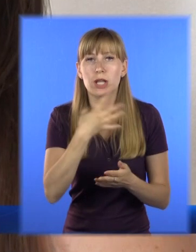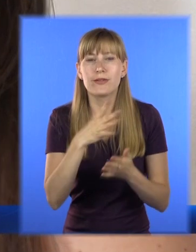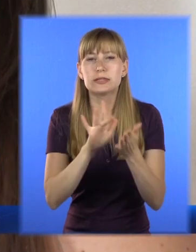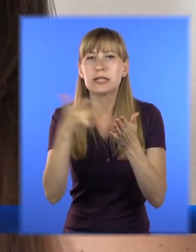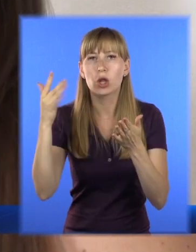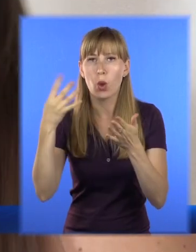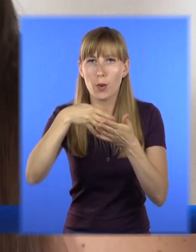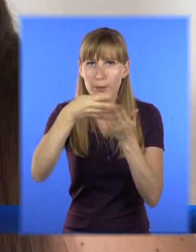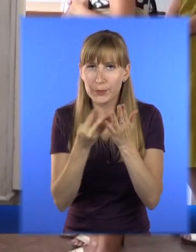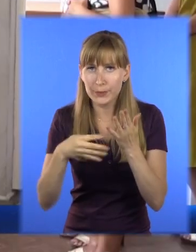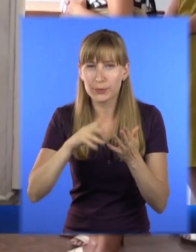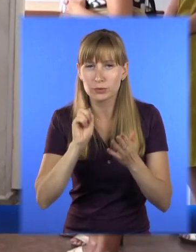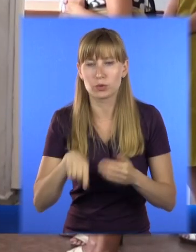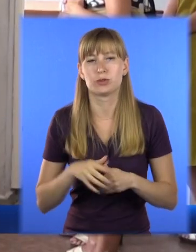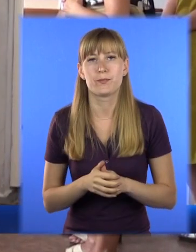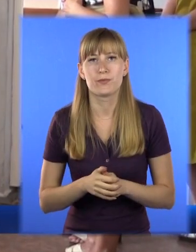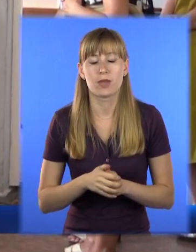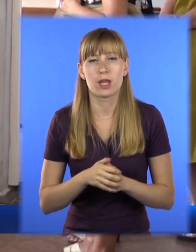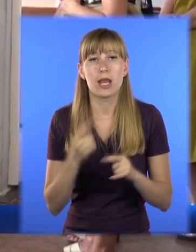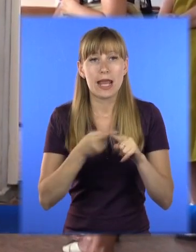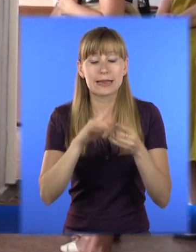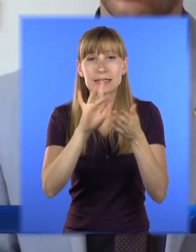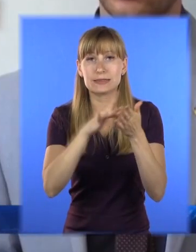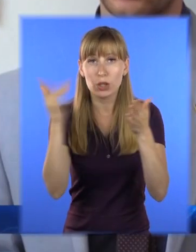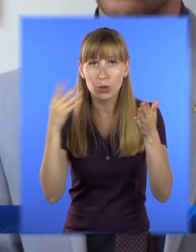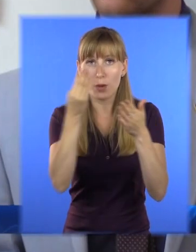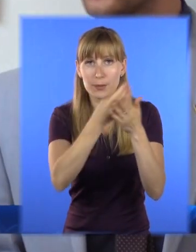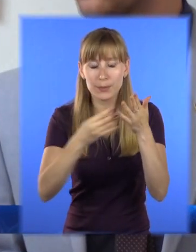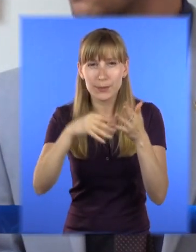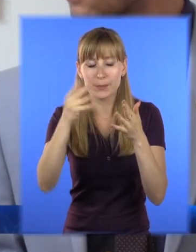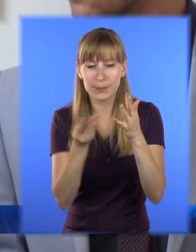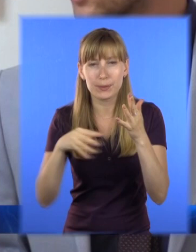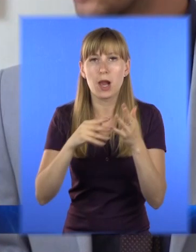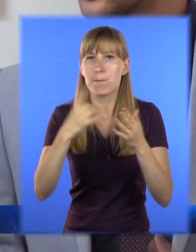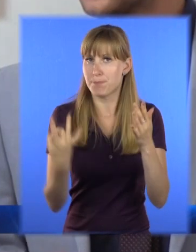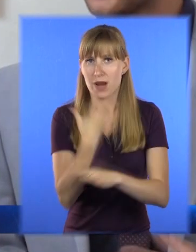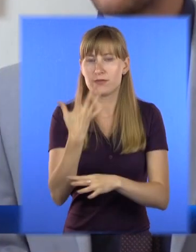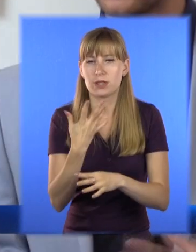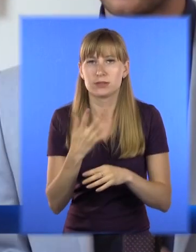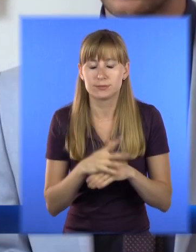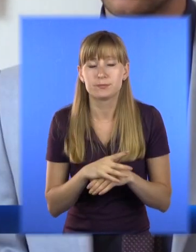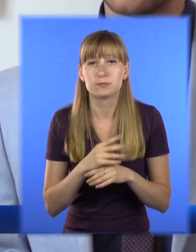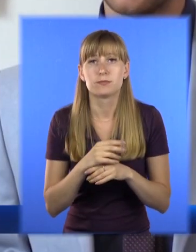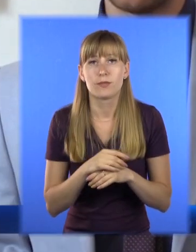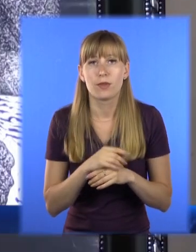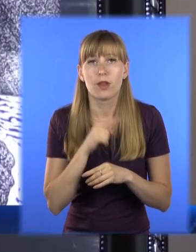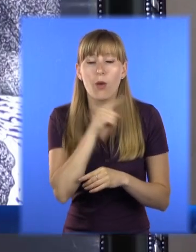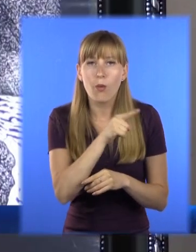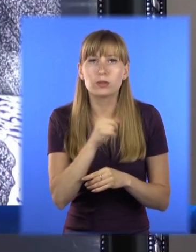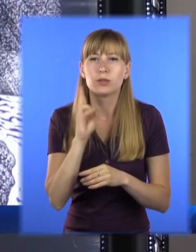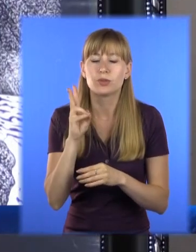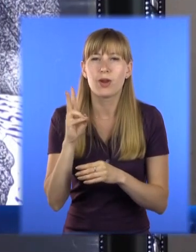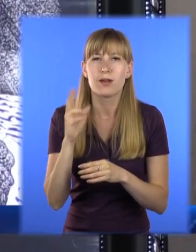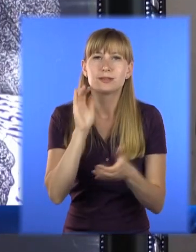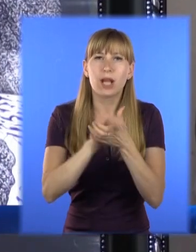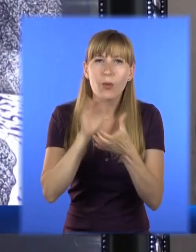работа на стекле. Назва гравюри на склі – «Один майстер рукою сучасника». Це перший досвід митця у цьому жанрі.